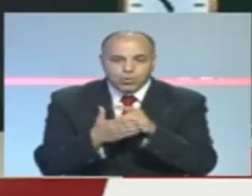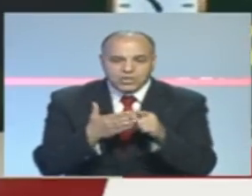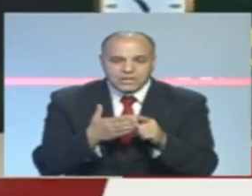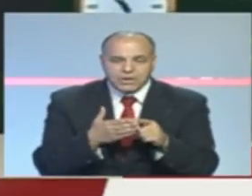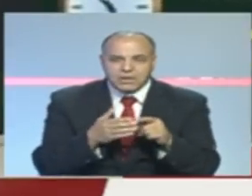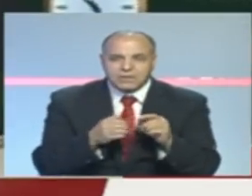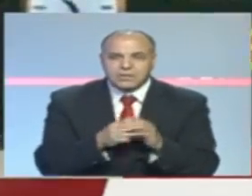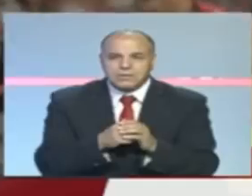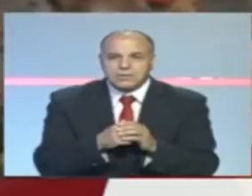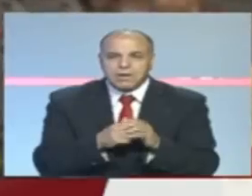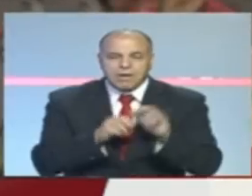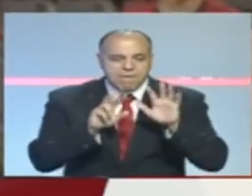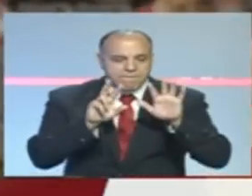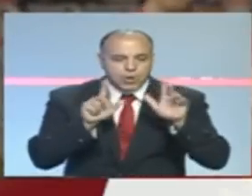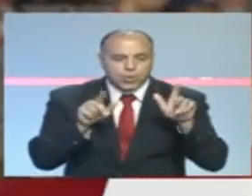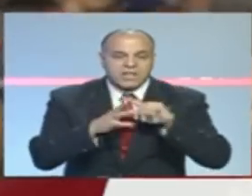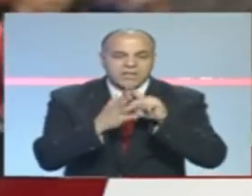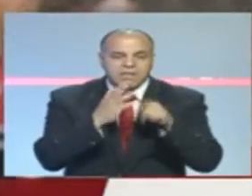الثامنه وعشرين